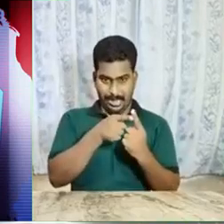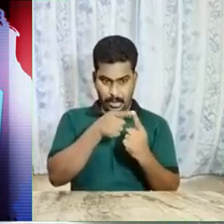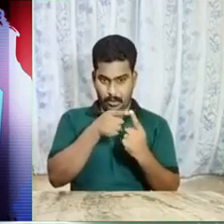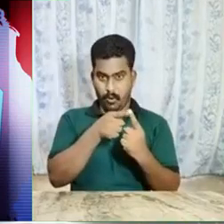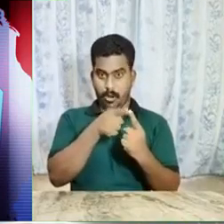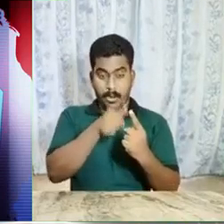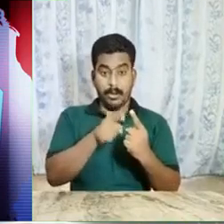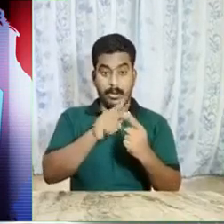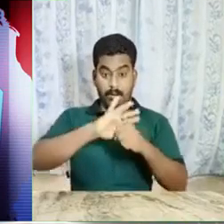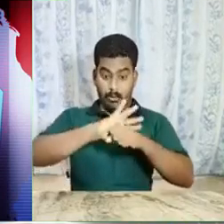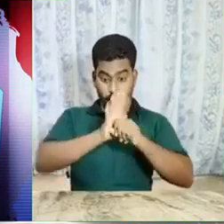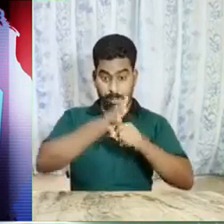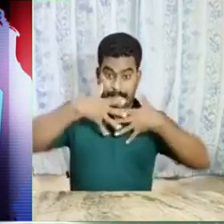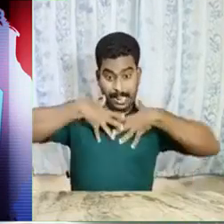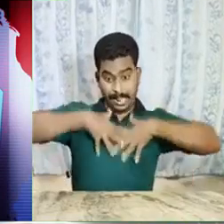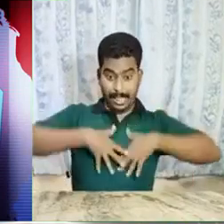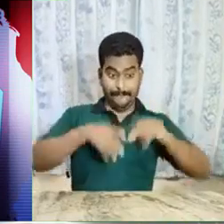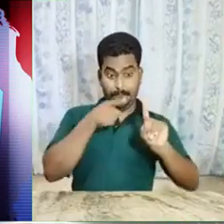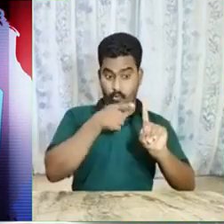രീതിയിൽ